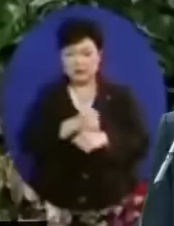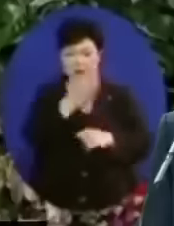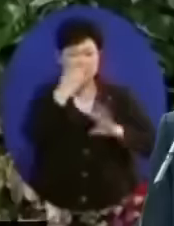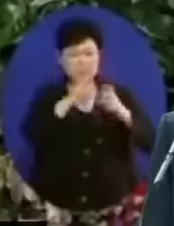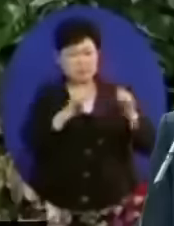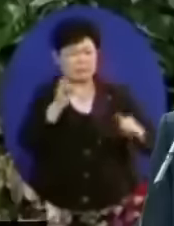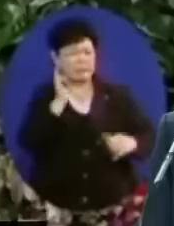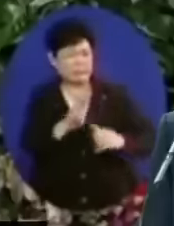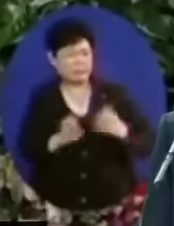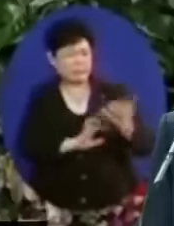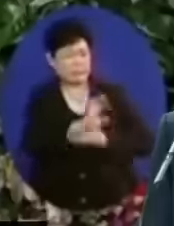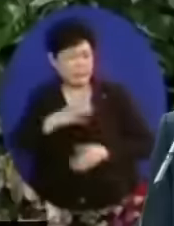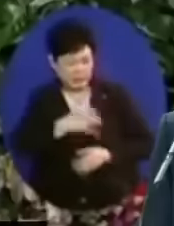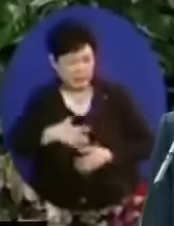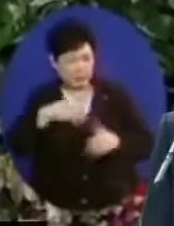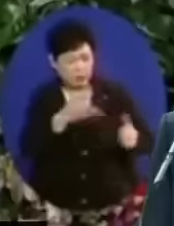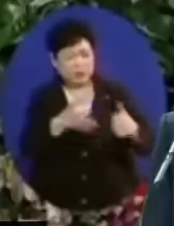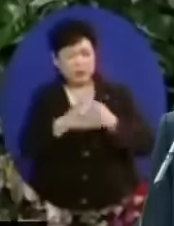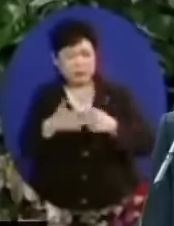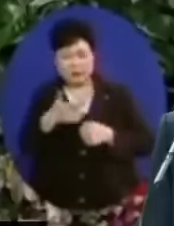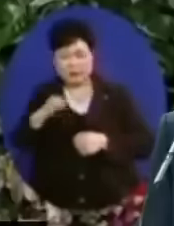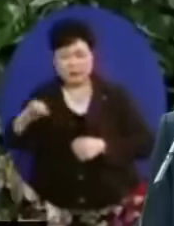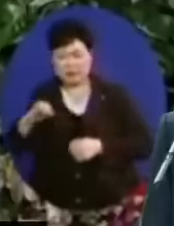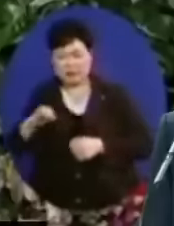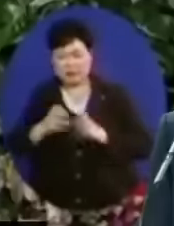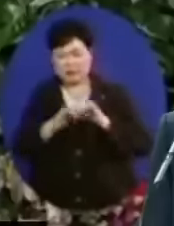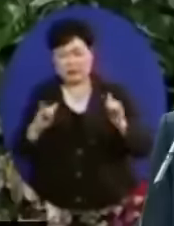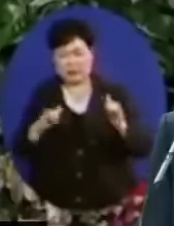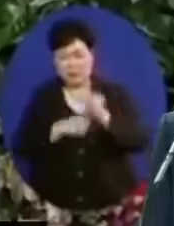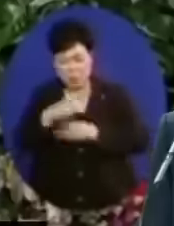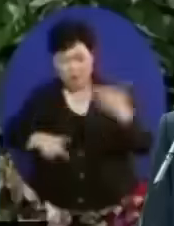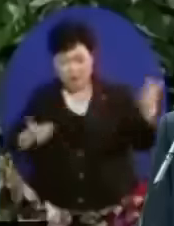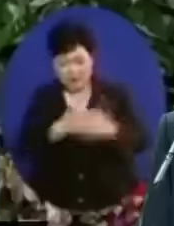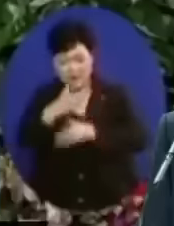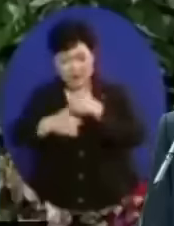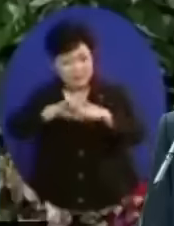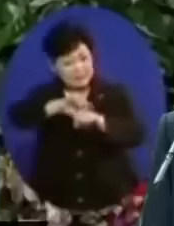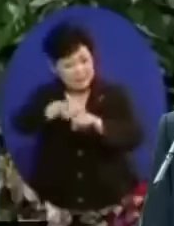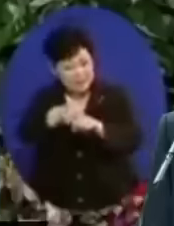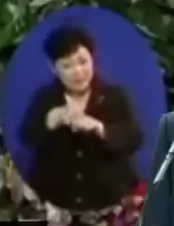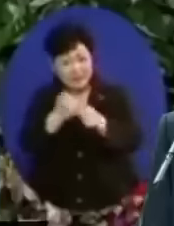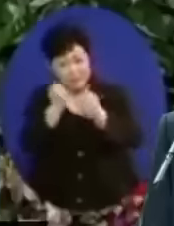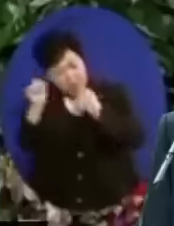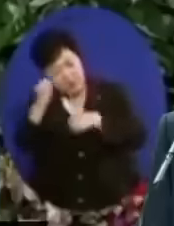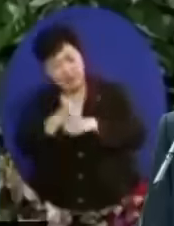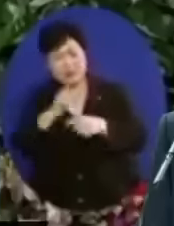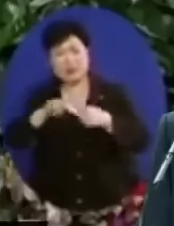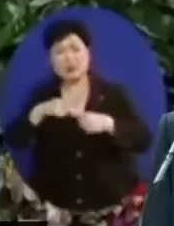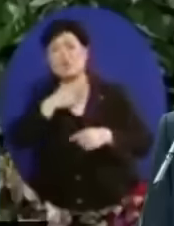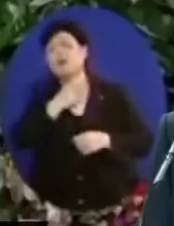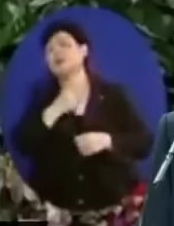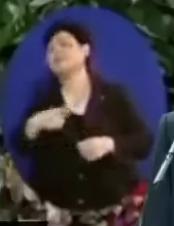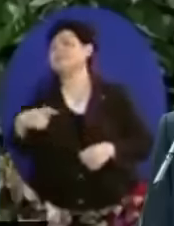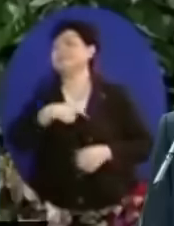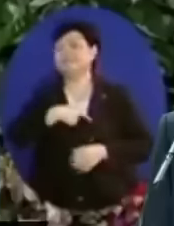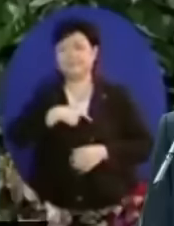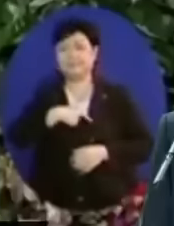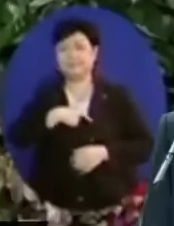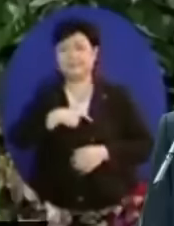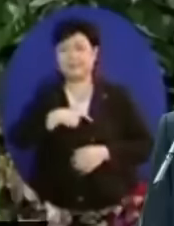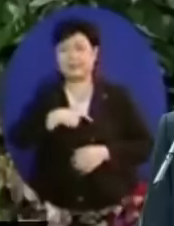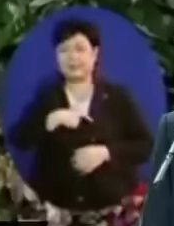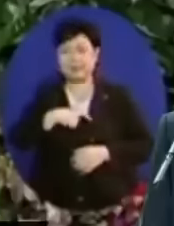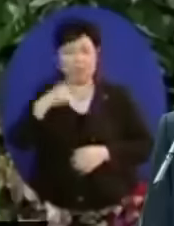때문에 요나는 니느웨 사람들이 회개하여 하나님의 징계를 면하게 되는 것을 원하지 않았습니다. 니느웨는